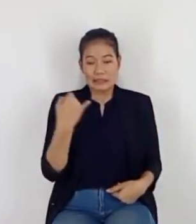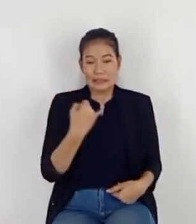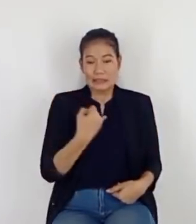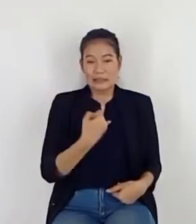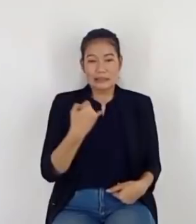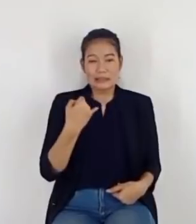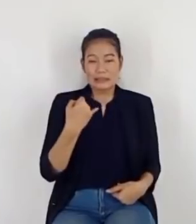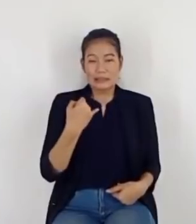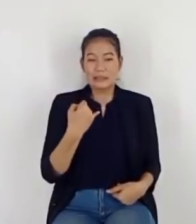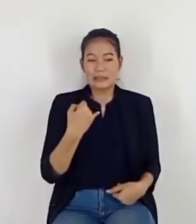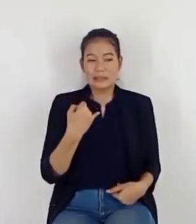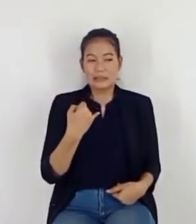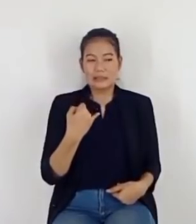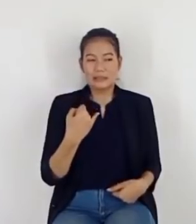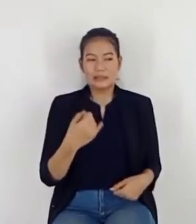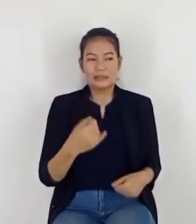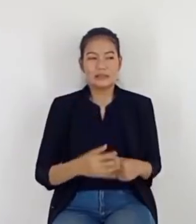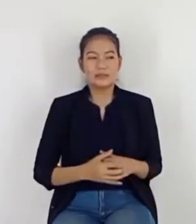layak